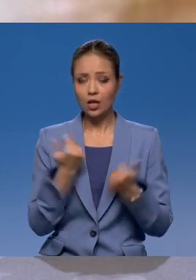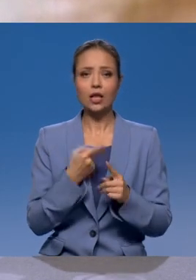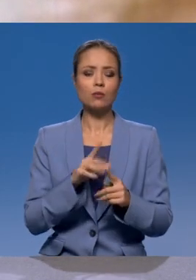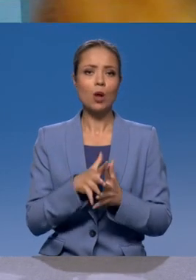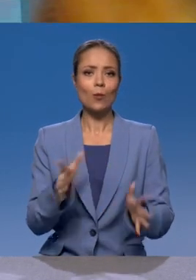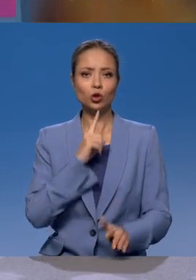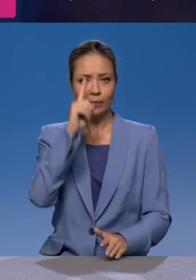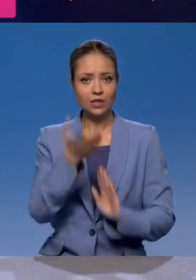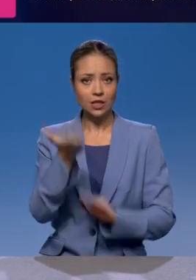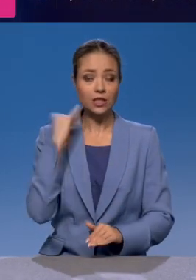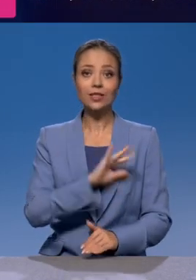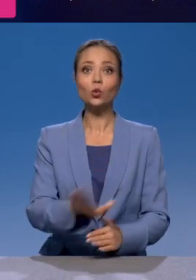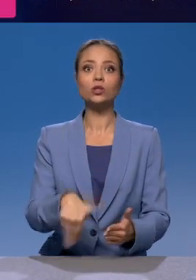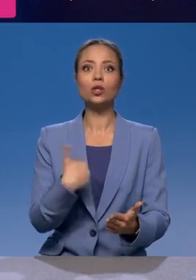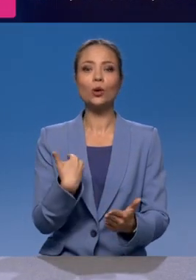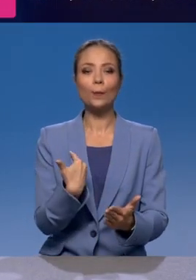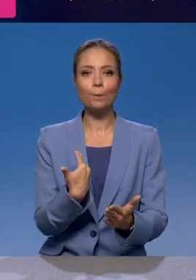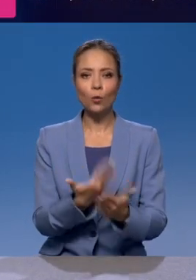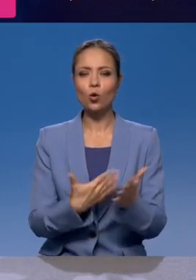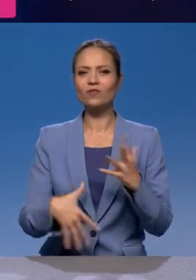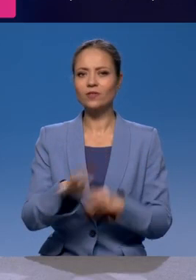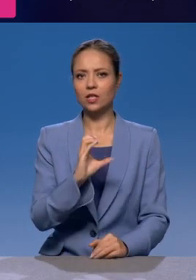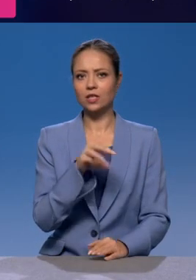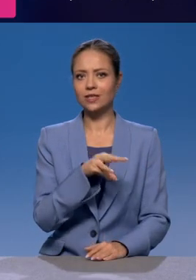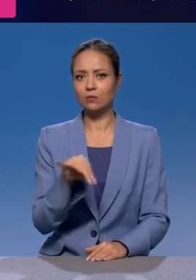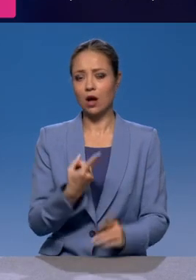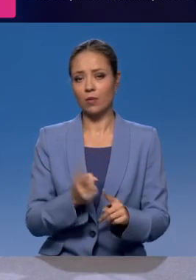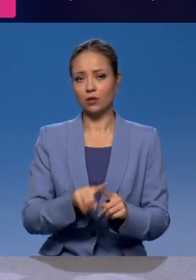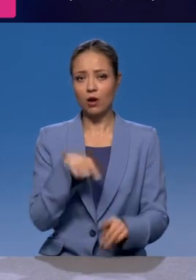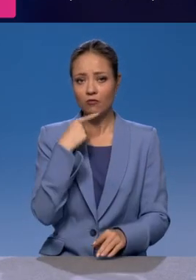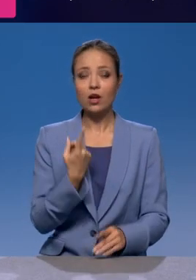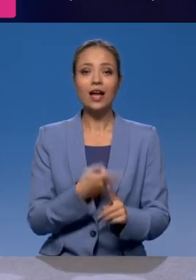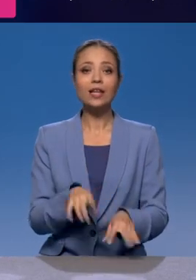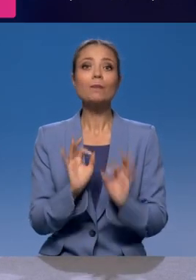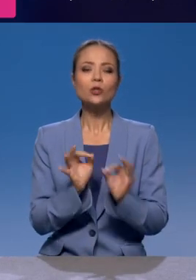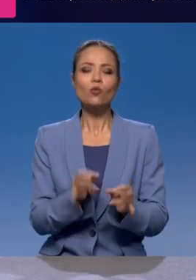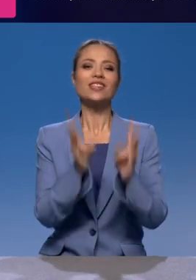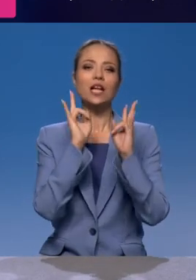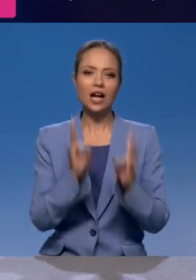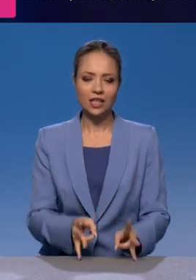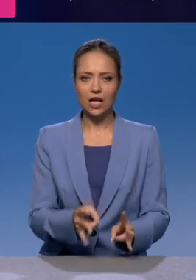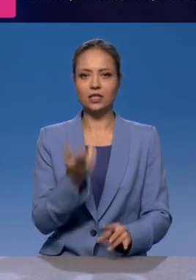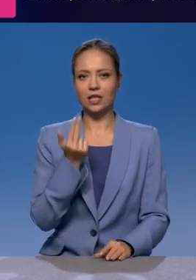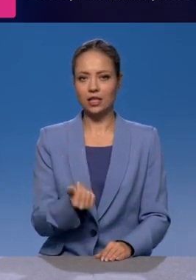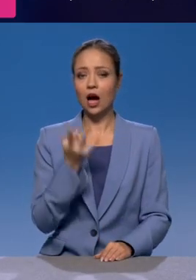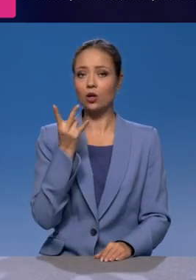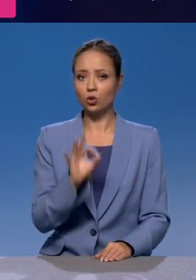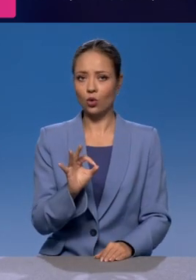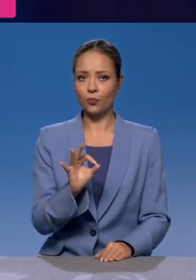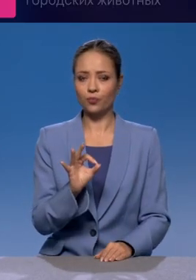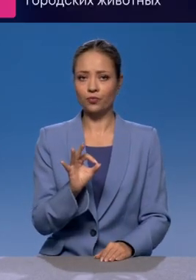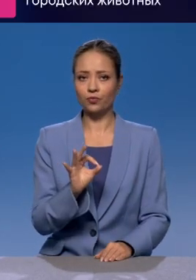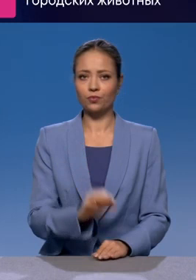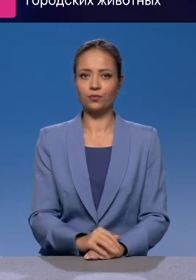этот случай, до сих пор все СМИ про это говорят. Это безусловно, это трагедия, да, но за вот